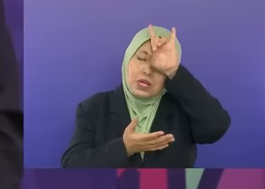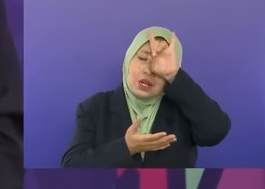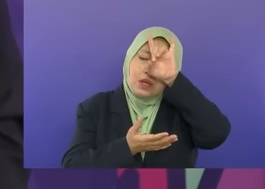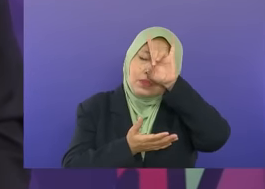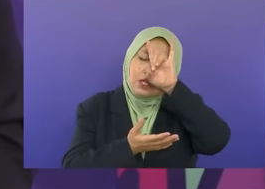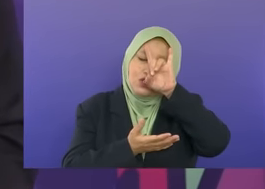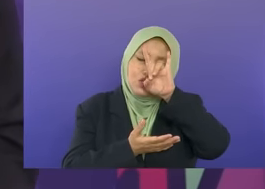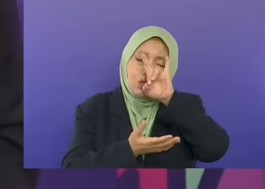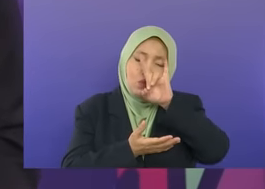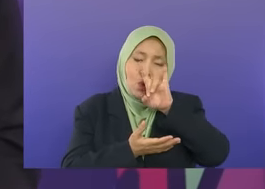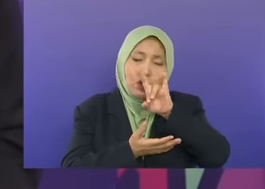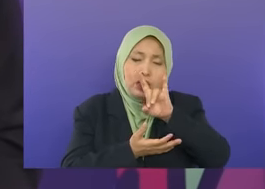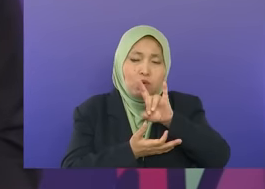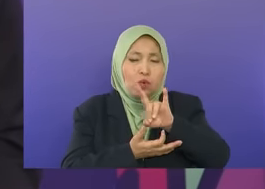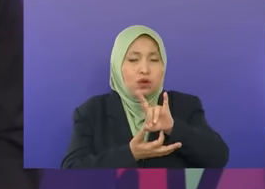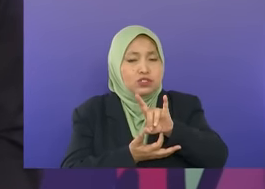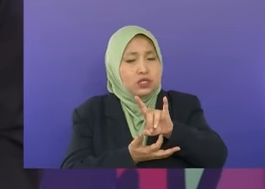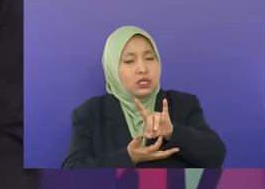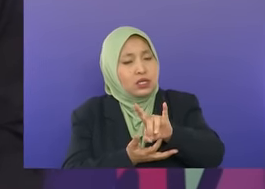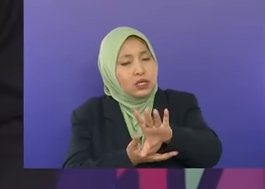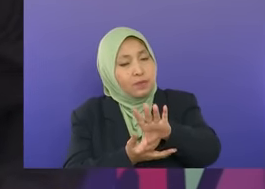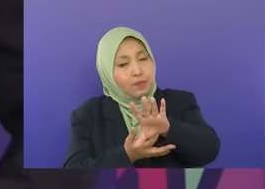syaiton nirojim